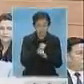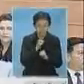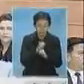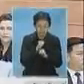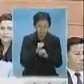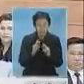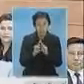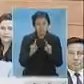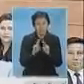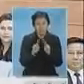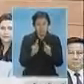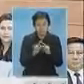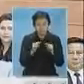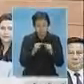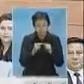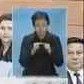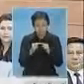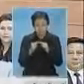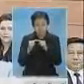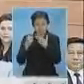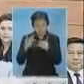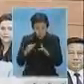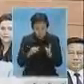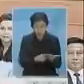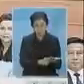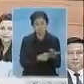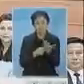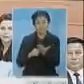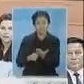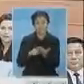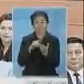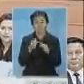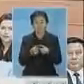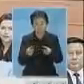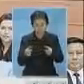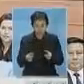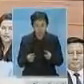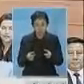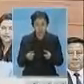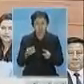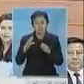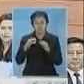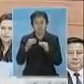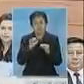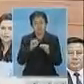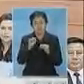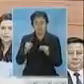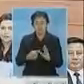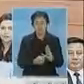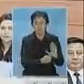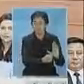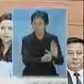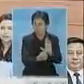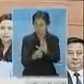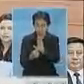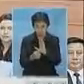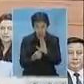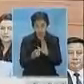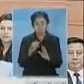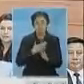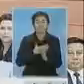นำรายงานเสนอต่อที่ประชุมสภาผู้แทนราษฎรก็จะขอโอกาสใช้สิทธิ์ใช้